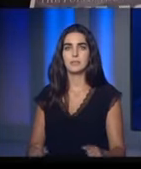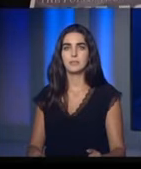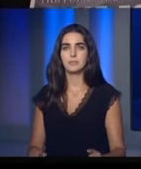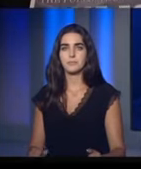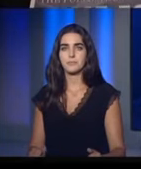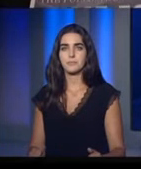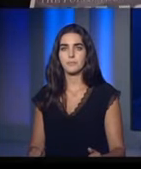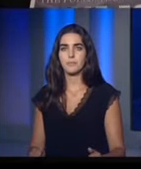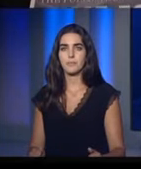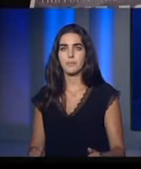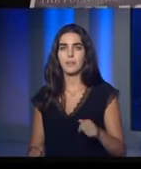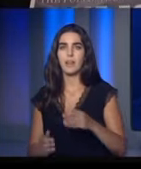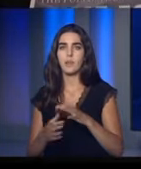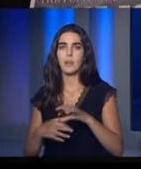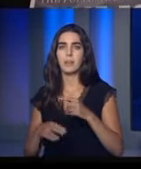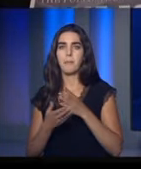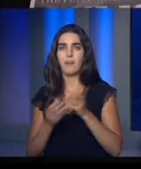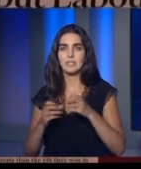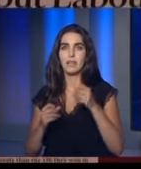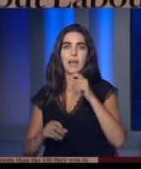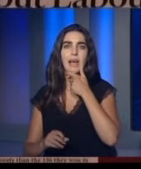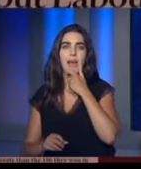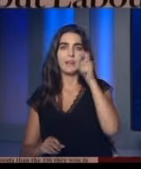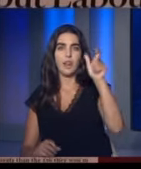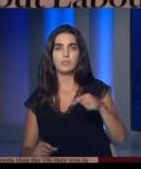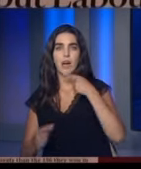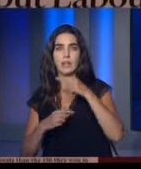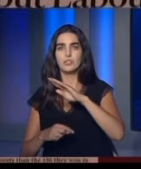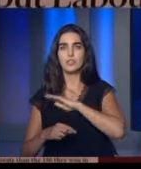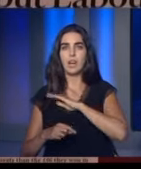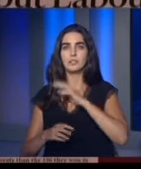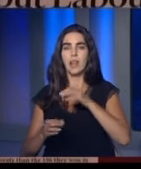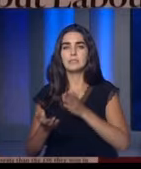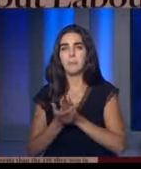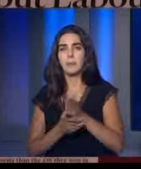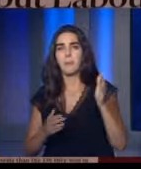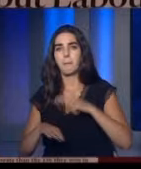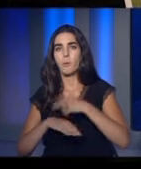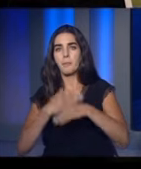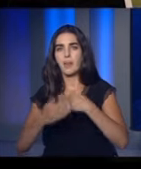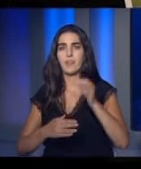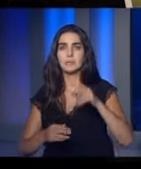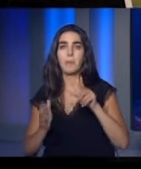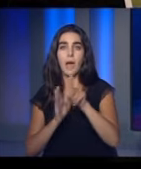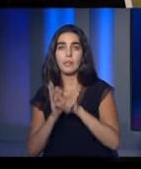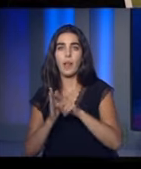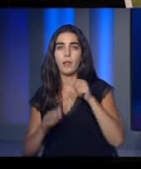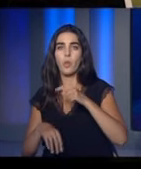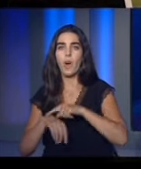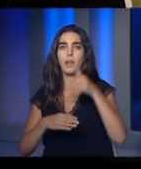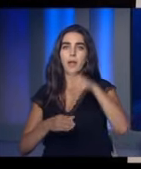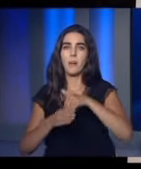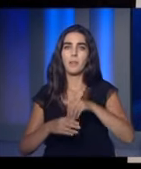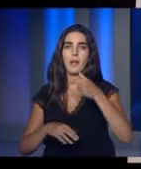على وقع توقعات بهزيمة كاسحة لمعسكر المحافظين البريطاني، رغم حذر معسكر العمال من الأمال المرتفعة